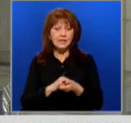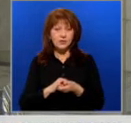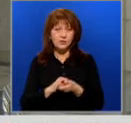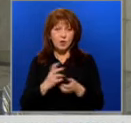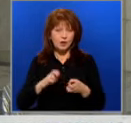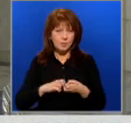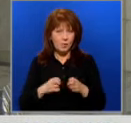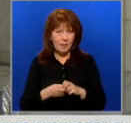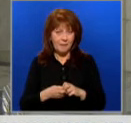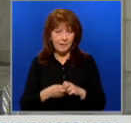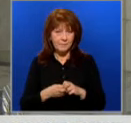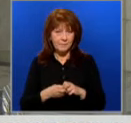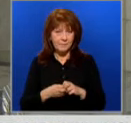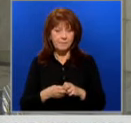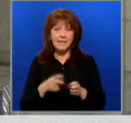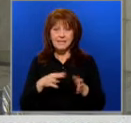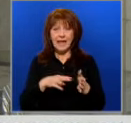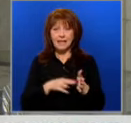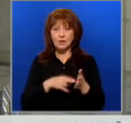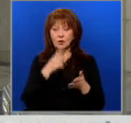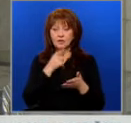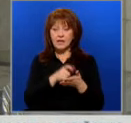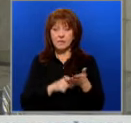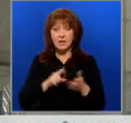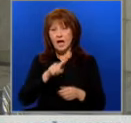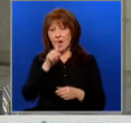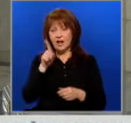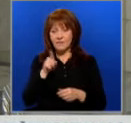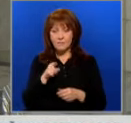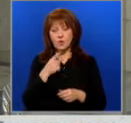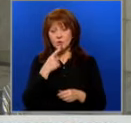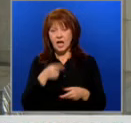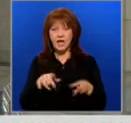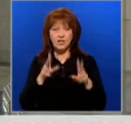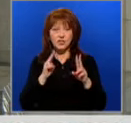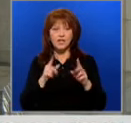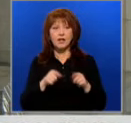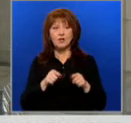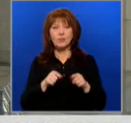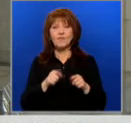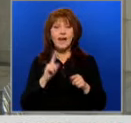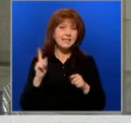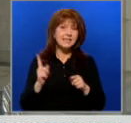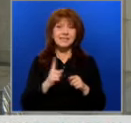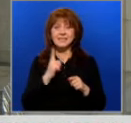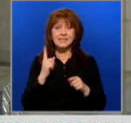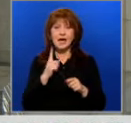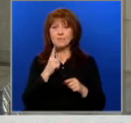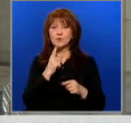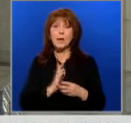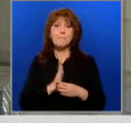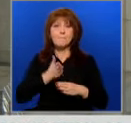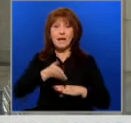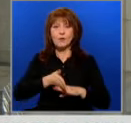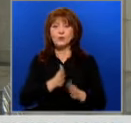изписване на електронната рецепта. Така че въпросът е решен. И това касае само този режим на преходен